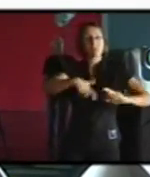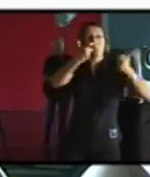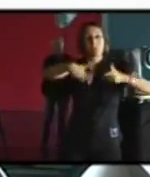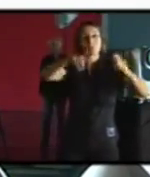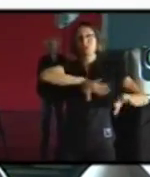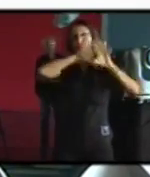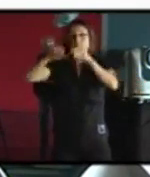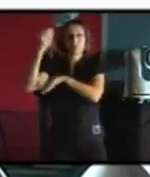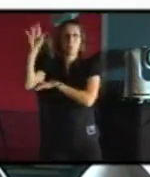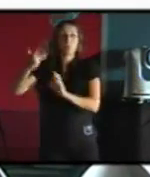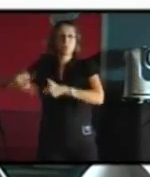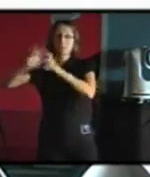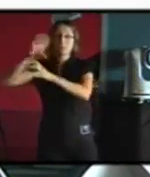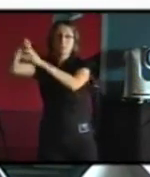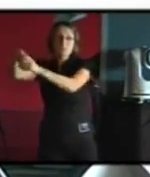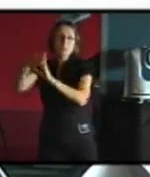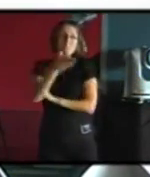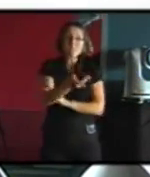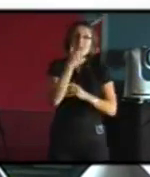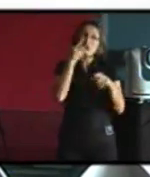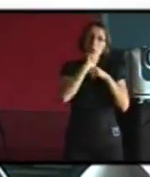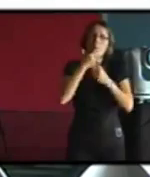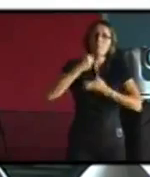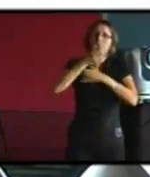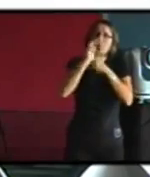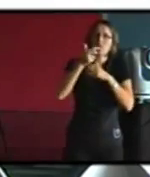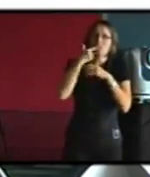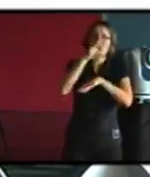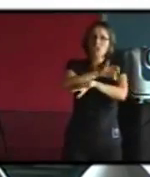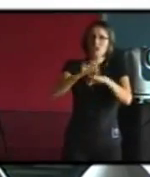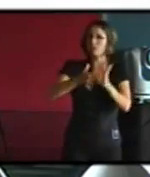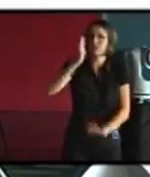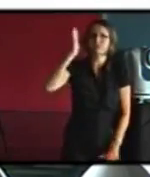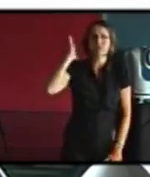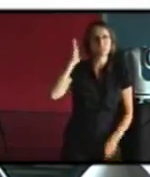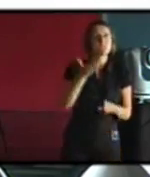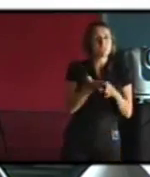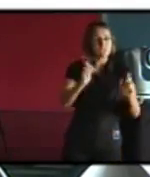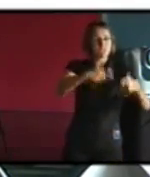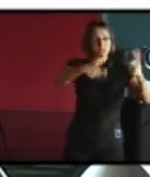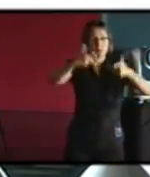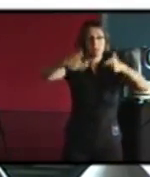trois tours, qui sont en même temps du patrimoine architectural, parce que c'est SOM, se retrouvent